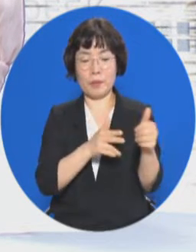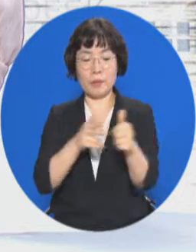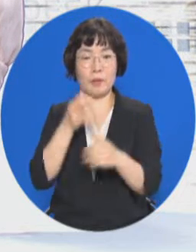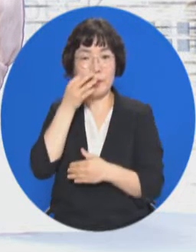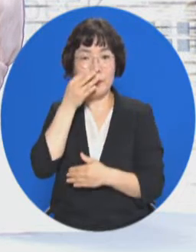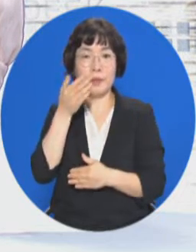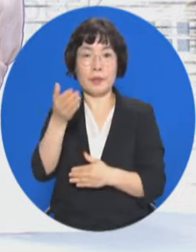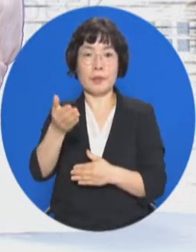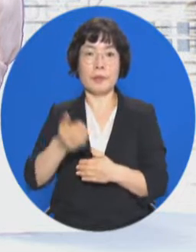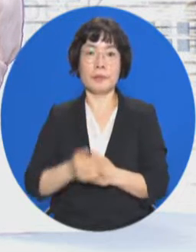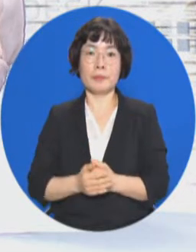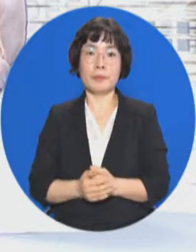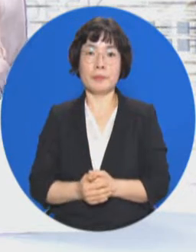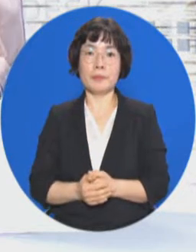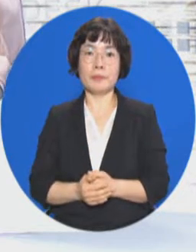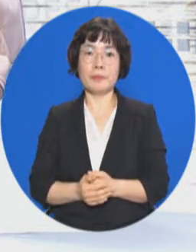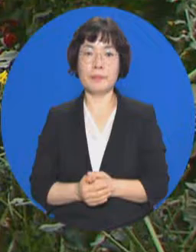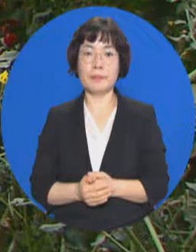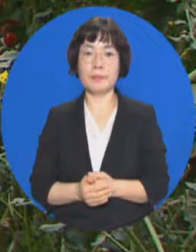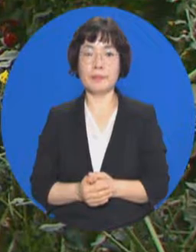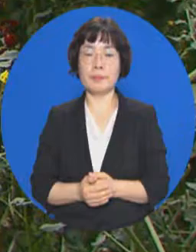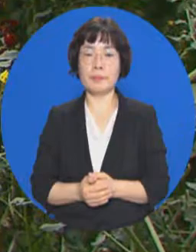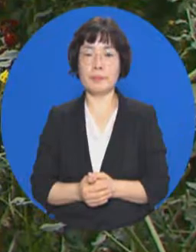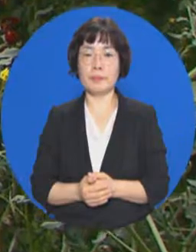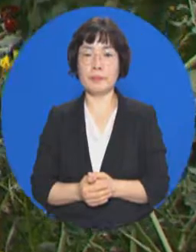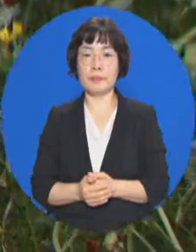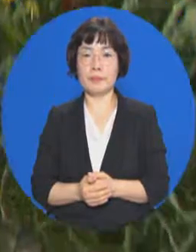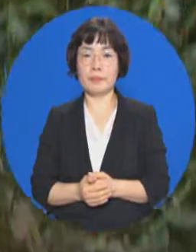김종수 기자가 취재했습니다.